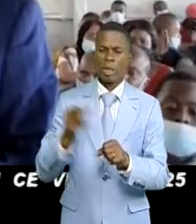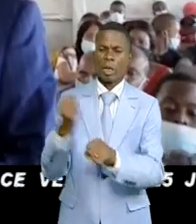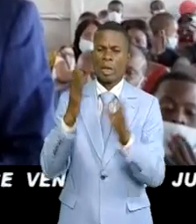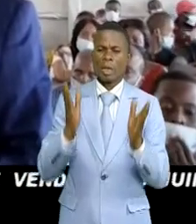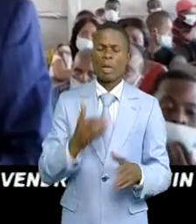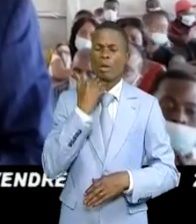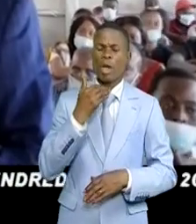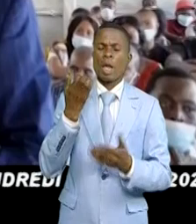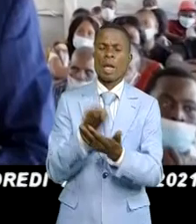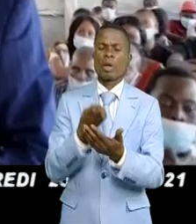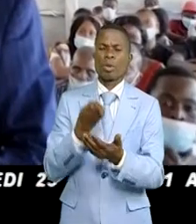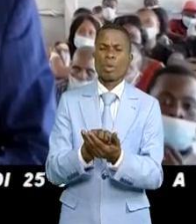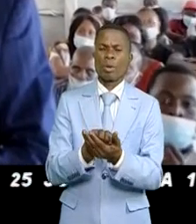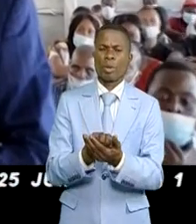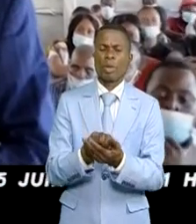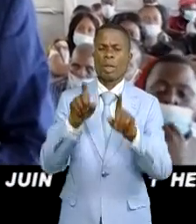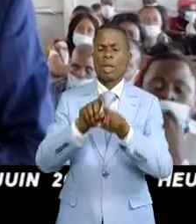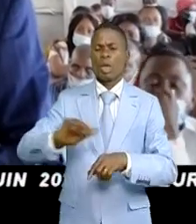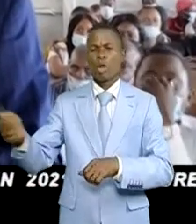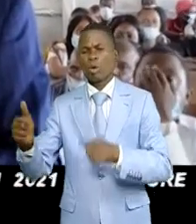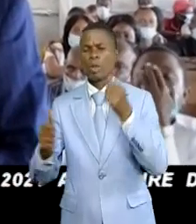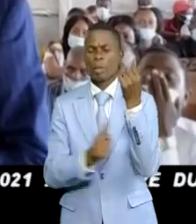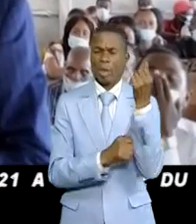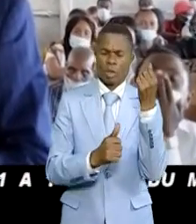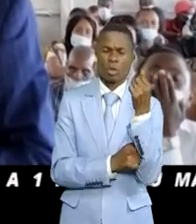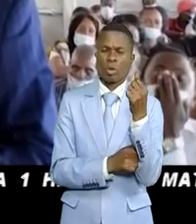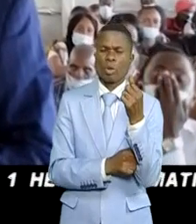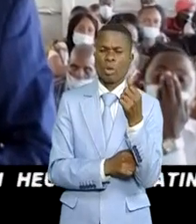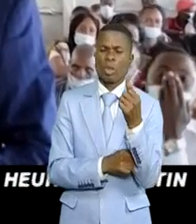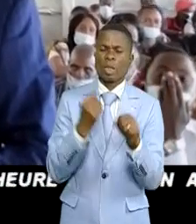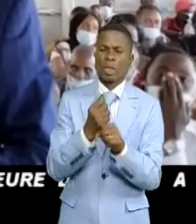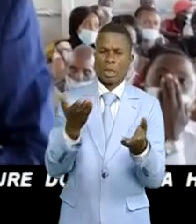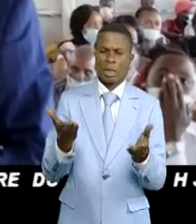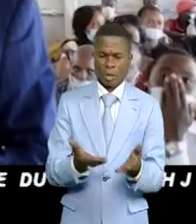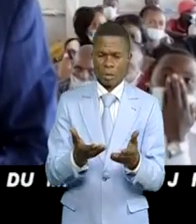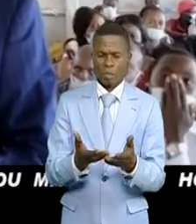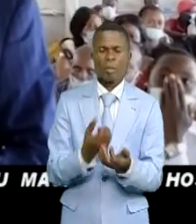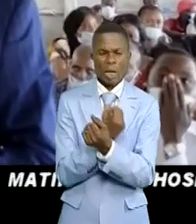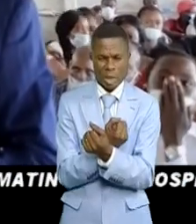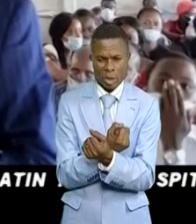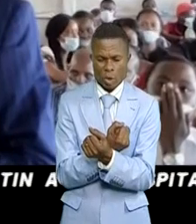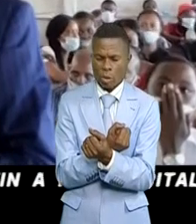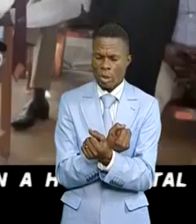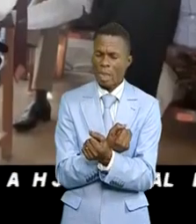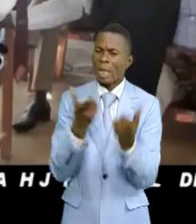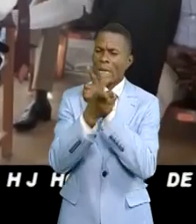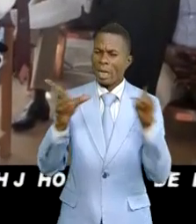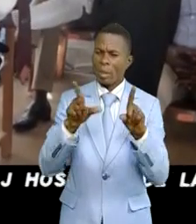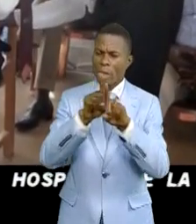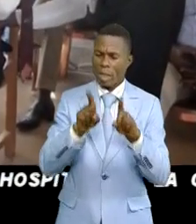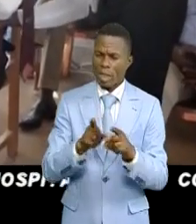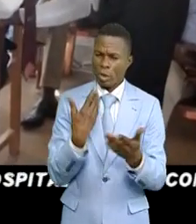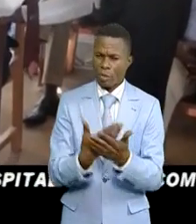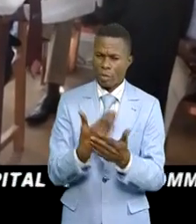économiques et tant d'autres assujettis de s'acquitter promptement et librement de